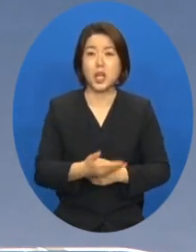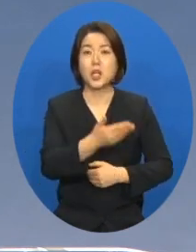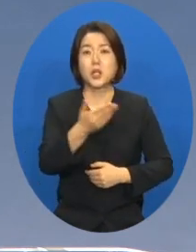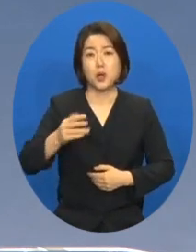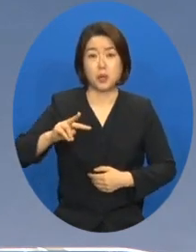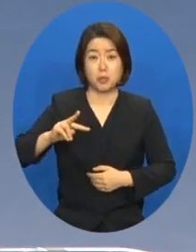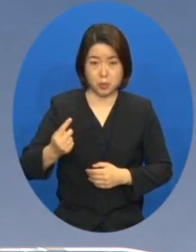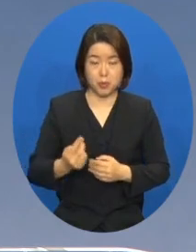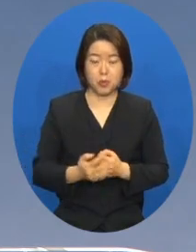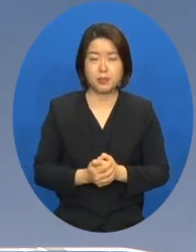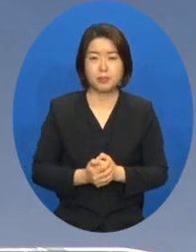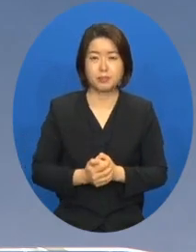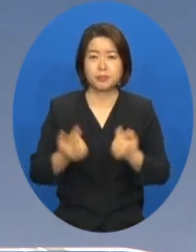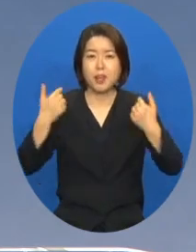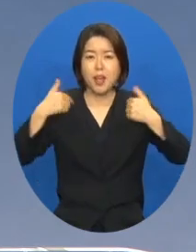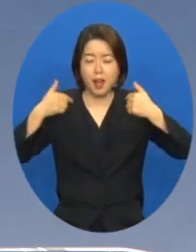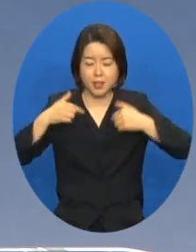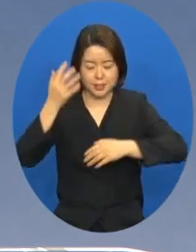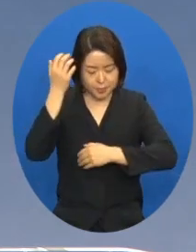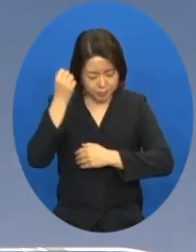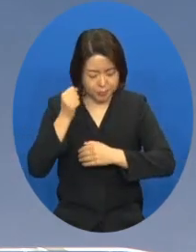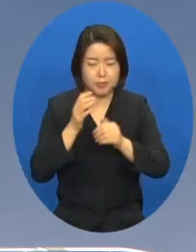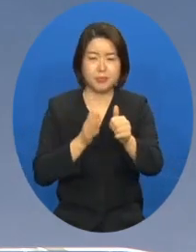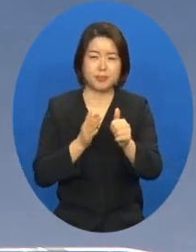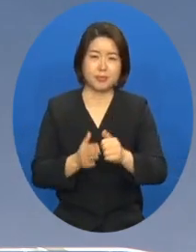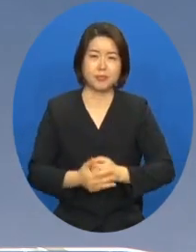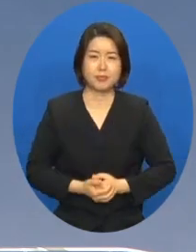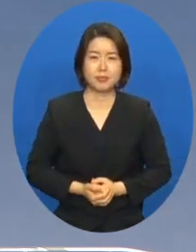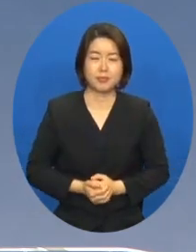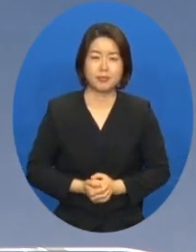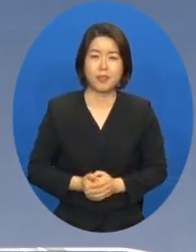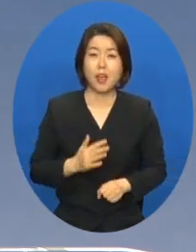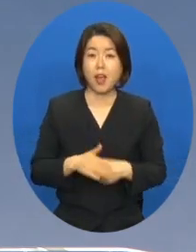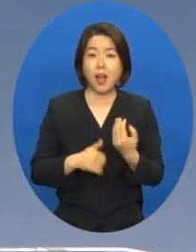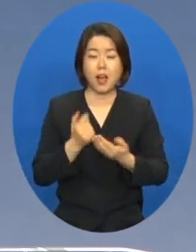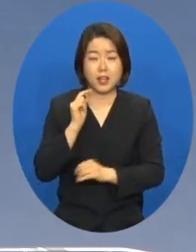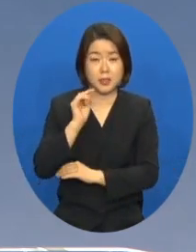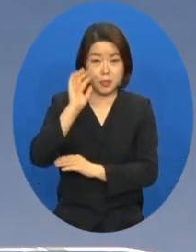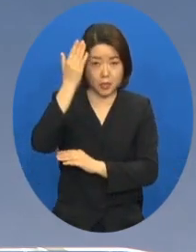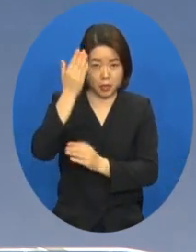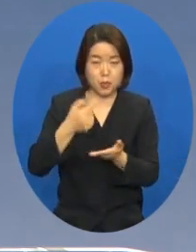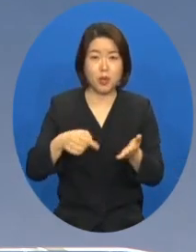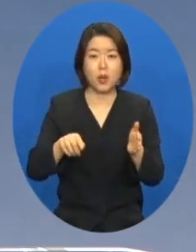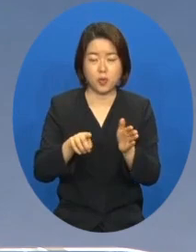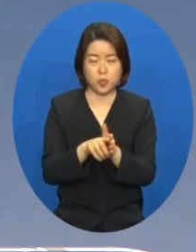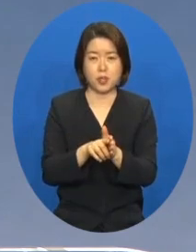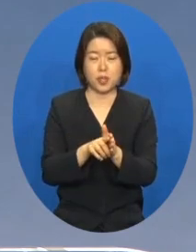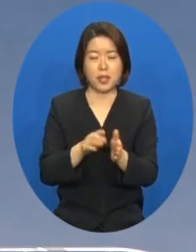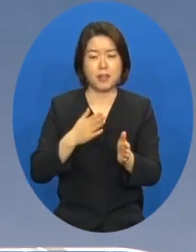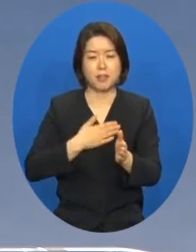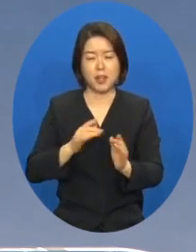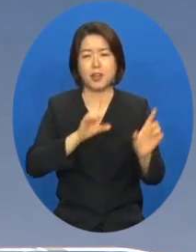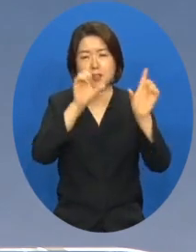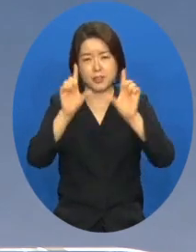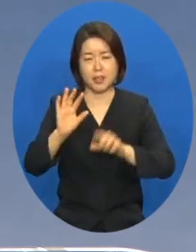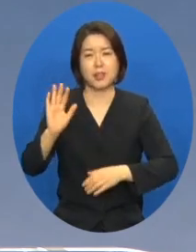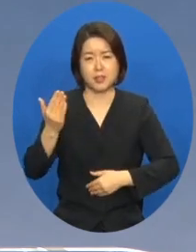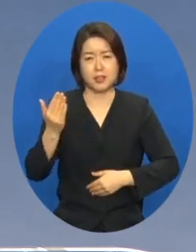여러분들도 항상 기억하셔야 됩니다. 하나님의 영광을 위하여 내가 살아야